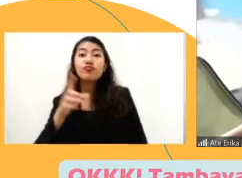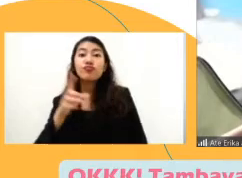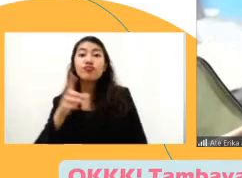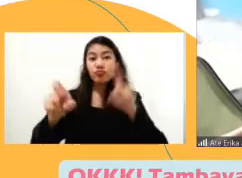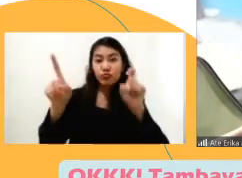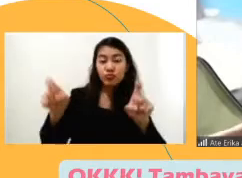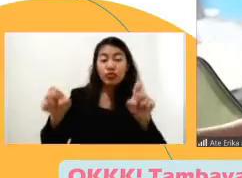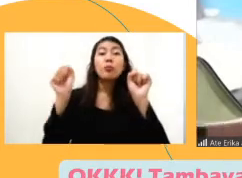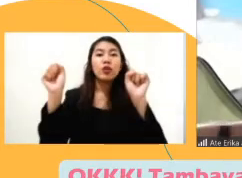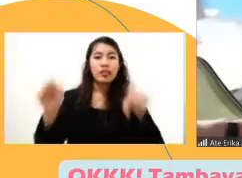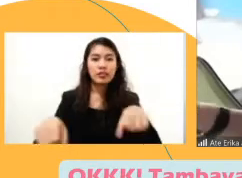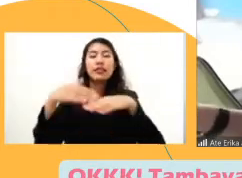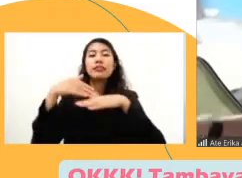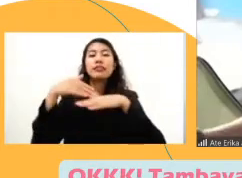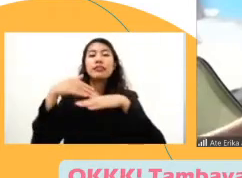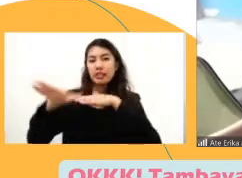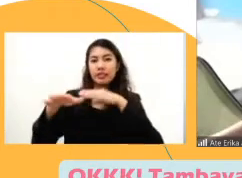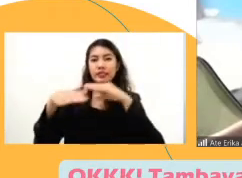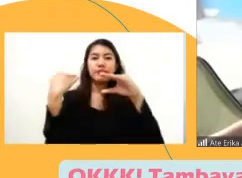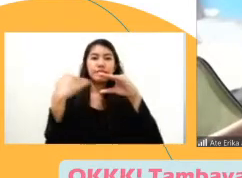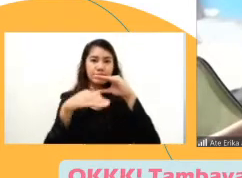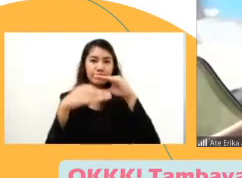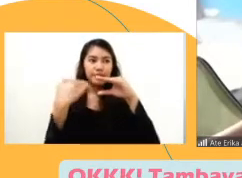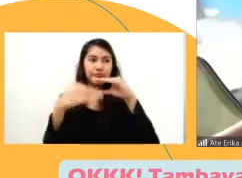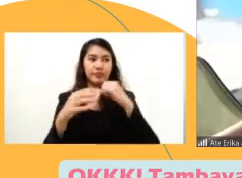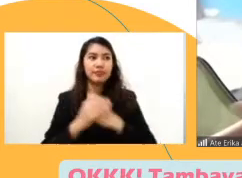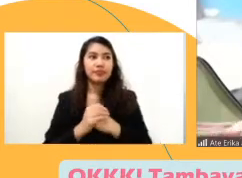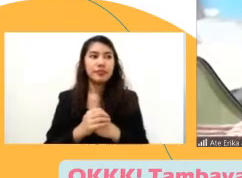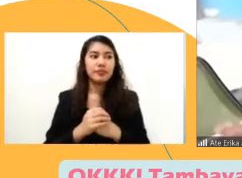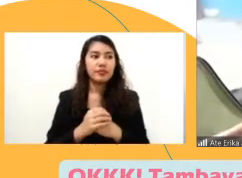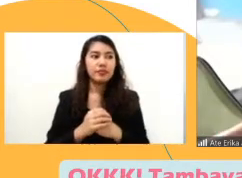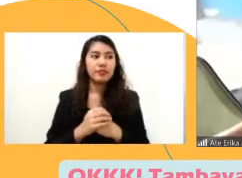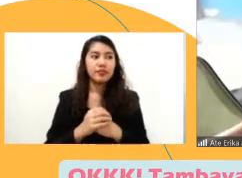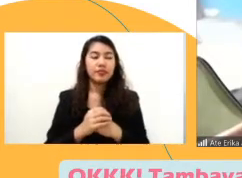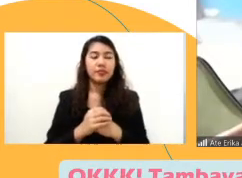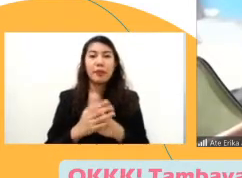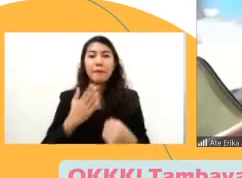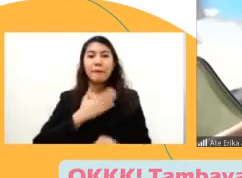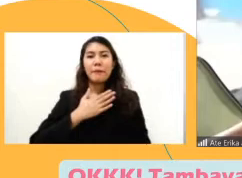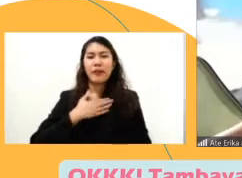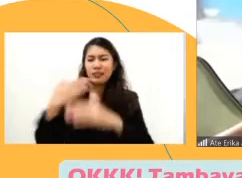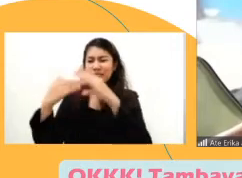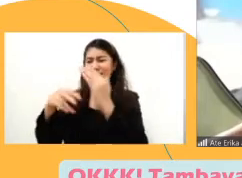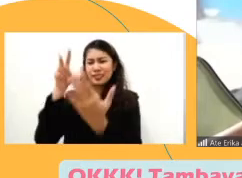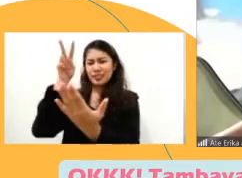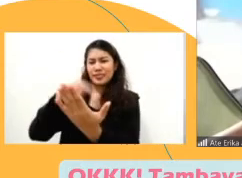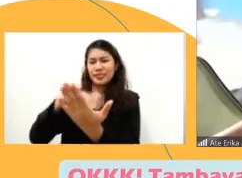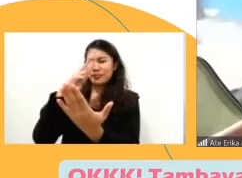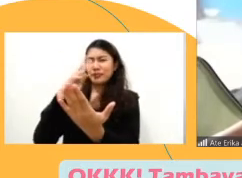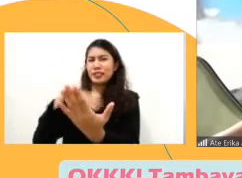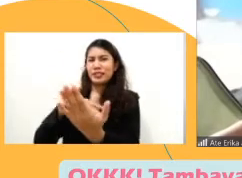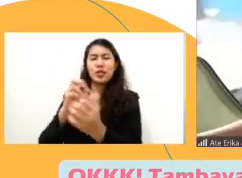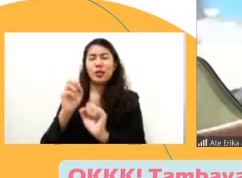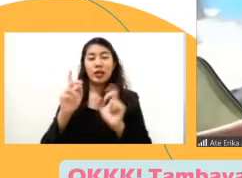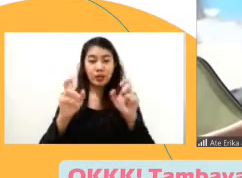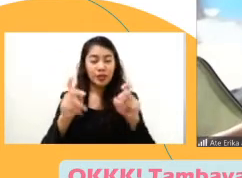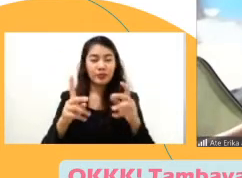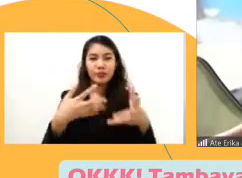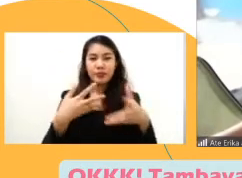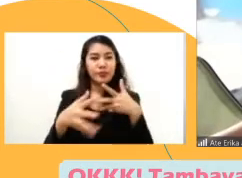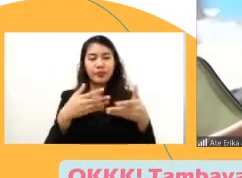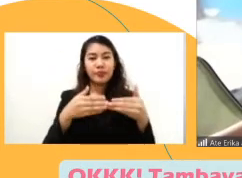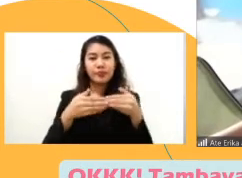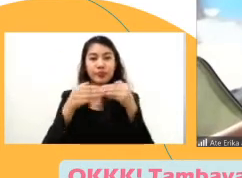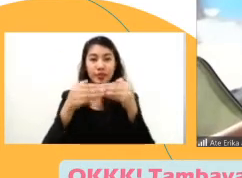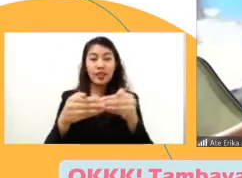Sig, pa-assist na lang sa mga nag-chat kasi nawala yung chat box ko. Ayan. Okay, so yon. Alam na natin kung ano ang lyrics